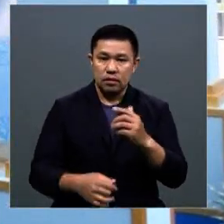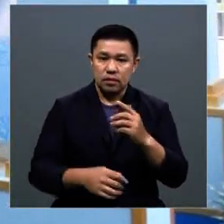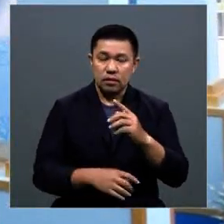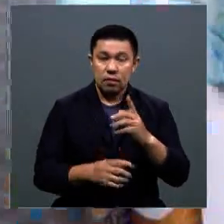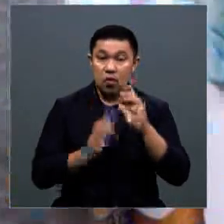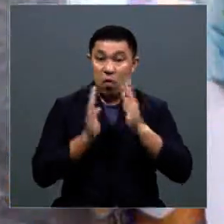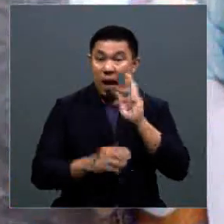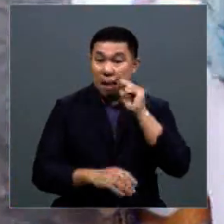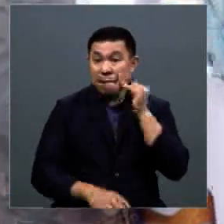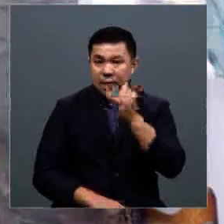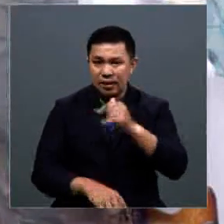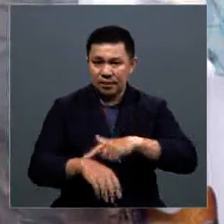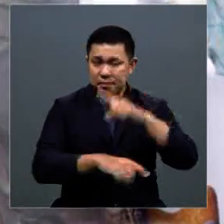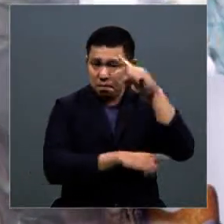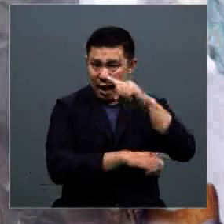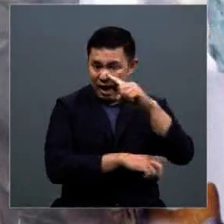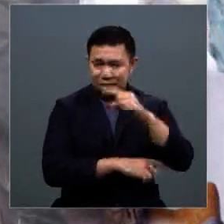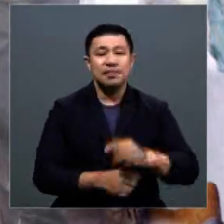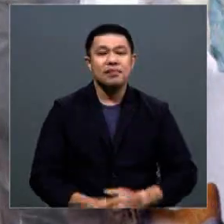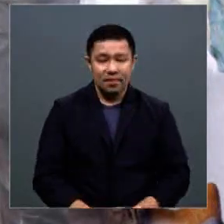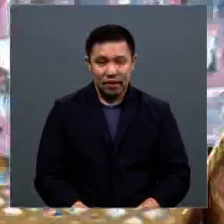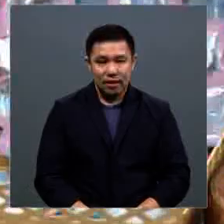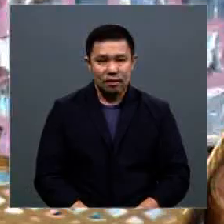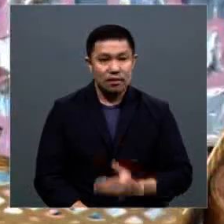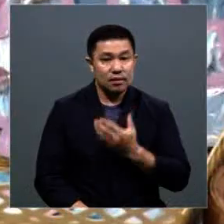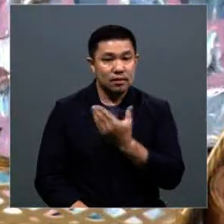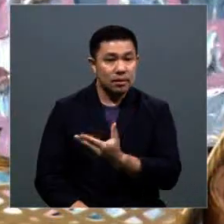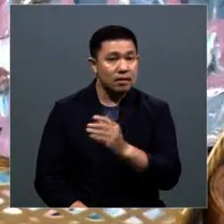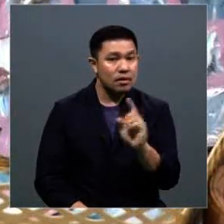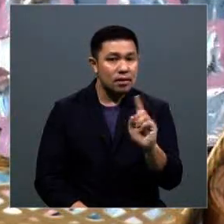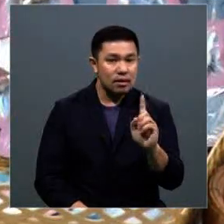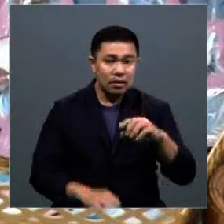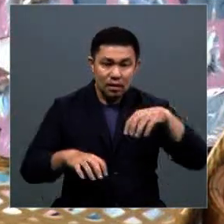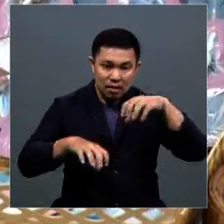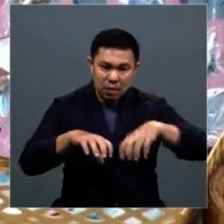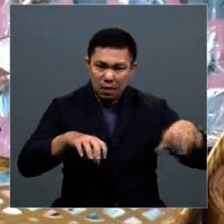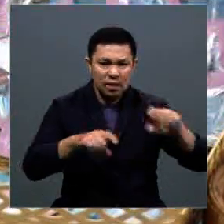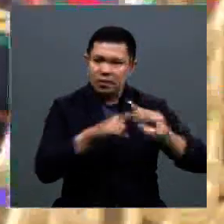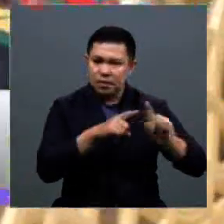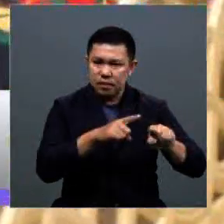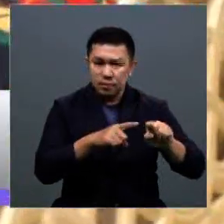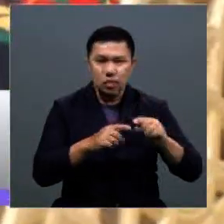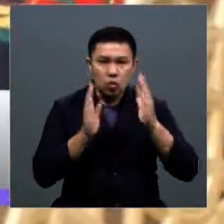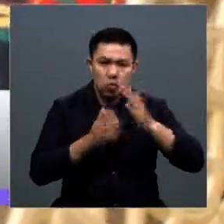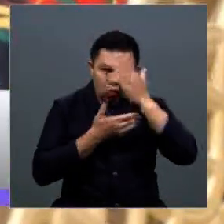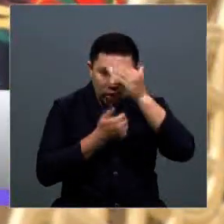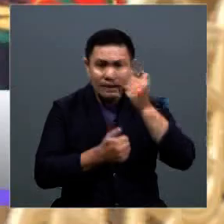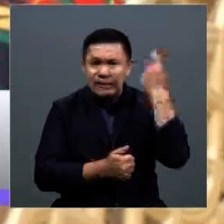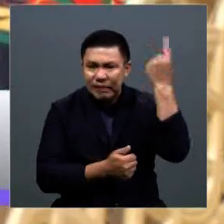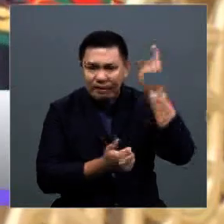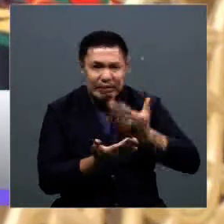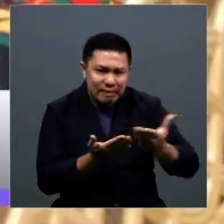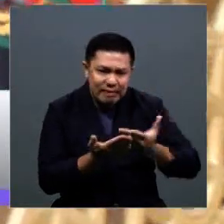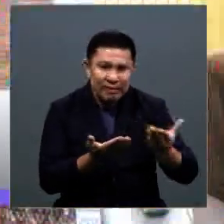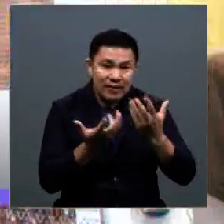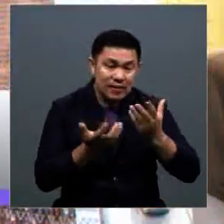ที่ผู้สื่อข่าวเราไปเนี่ยเป็นช่วงบ่ายของวันนี้นะครับนี่นะฮะ บรรยากาศคือหลายๆบูธในงานเนี่ยได้รับความสนใจจากนักท่องเที่ยวนะครับทั้ง